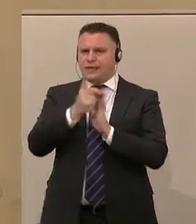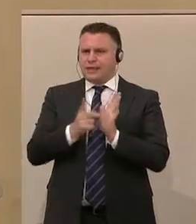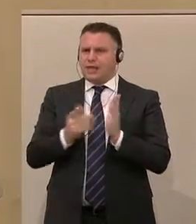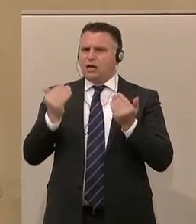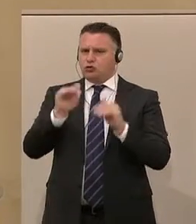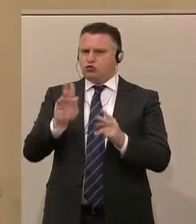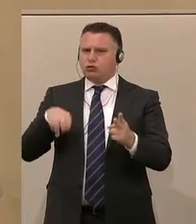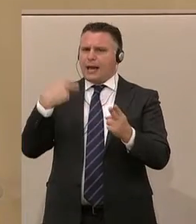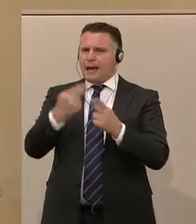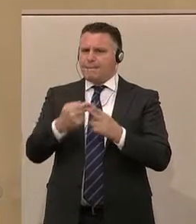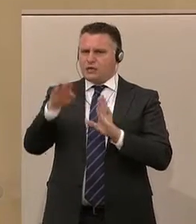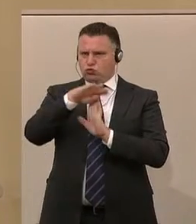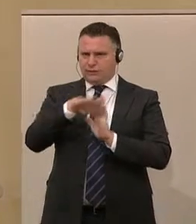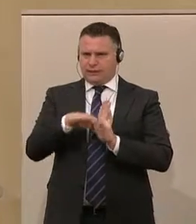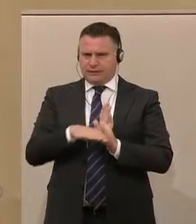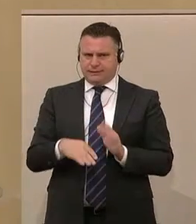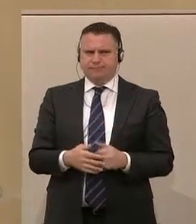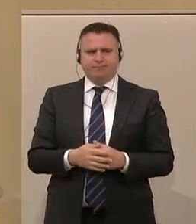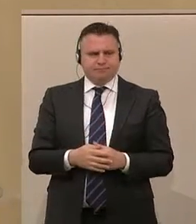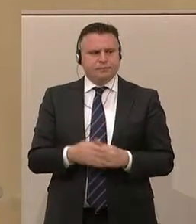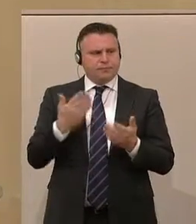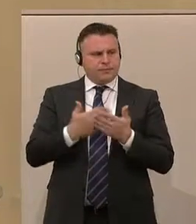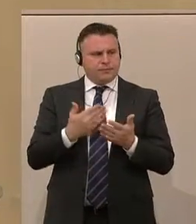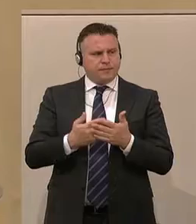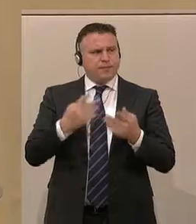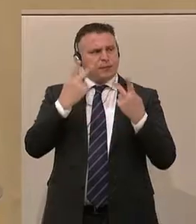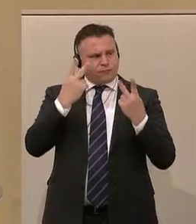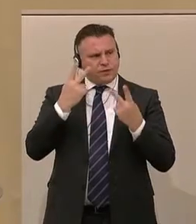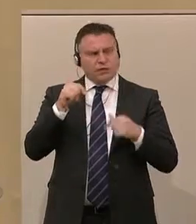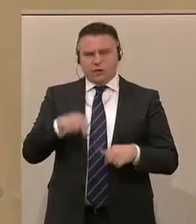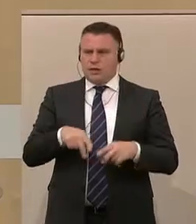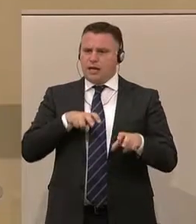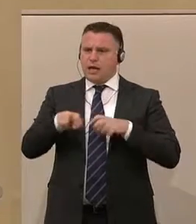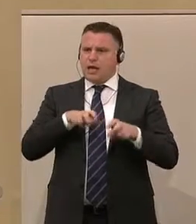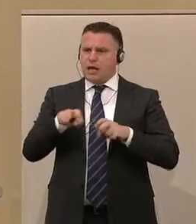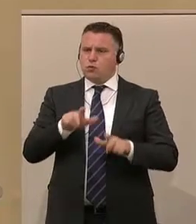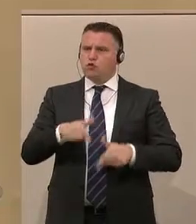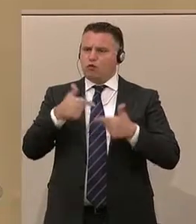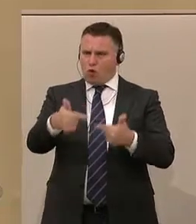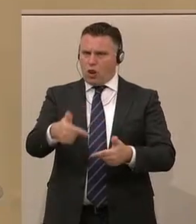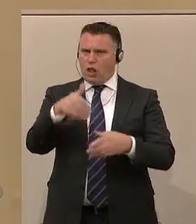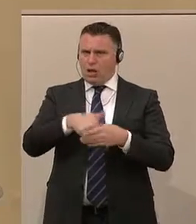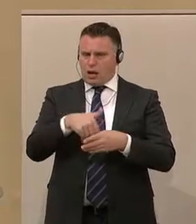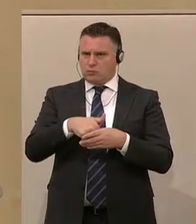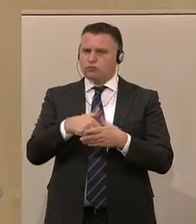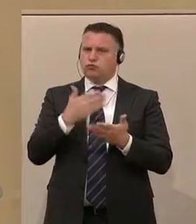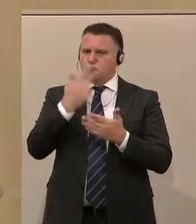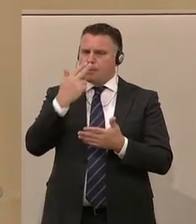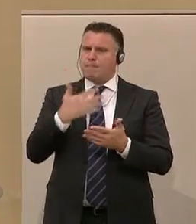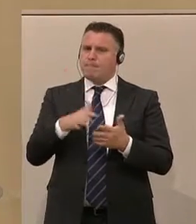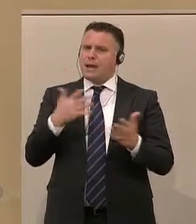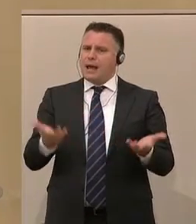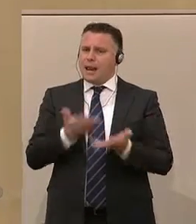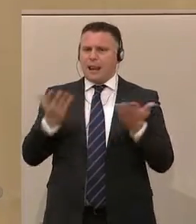Wissenschaftsforschungsdatenschutzanpassungsgesetz. Es ist mir wichtig zu betonen, dass wir den Grundgedanken dieser Regierungsvorlage, nämlich die Erweiterung und Erleichterung